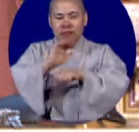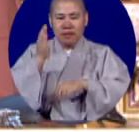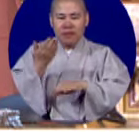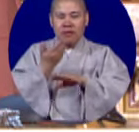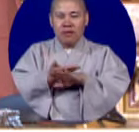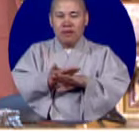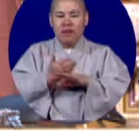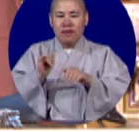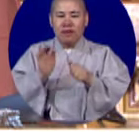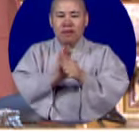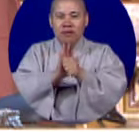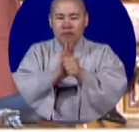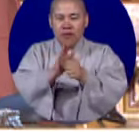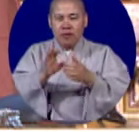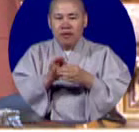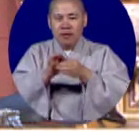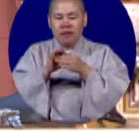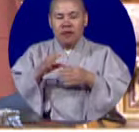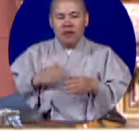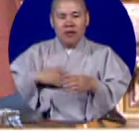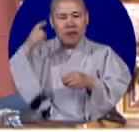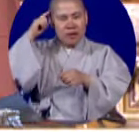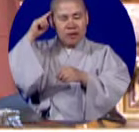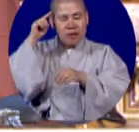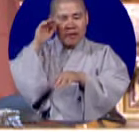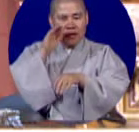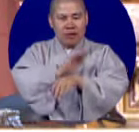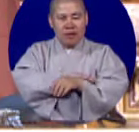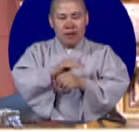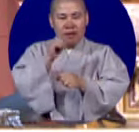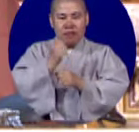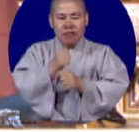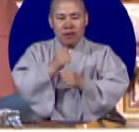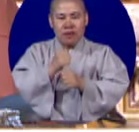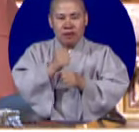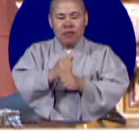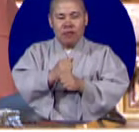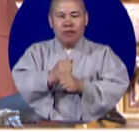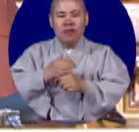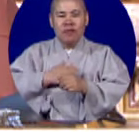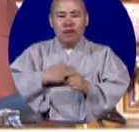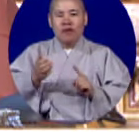이타행을 통해서 나의 지혜가 형성되고 나의 성불이 이루어져요.